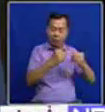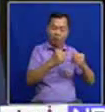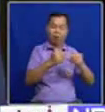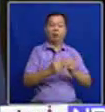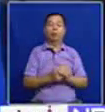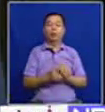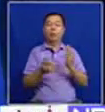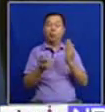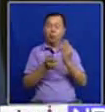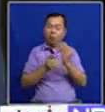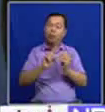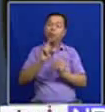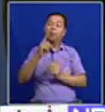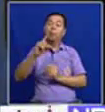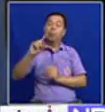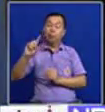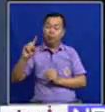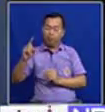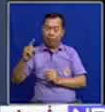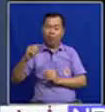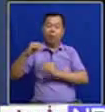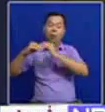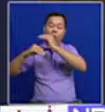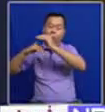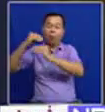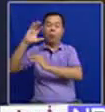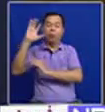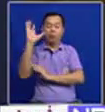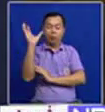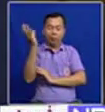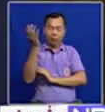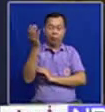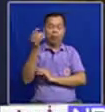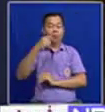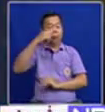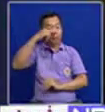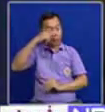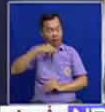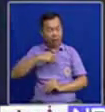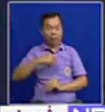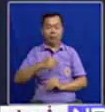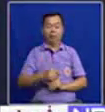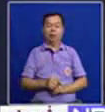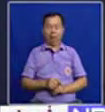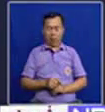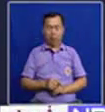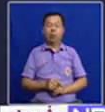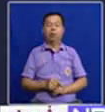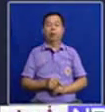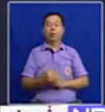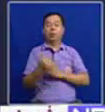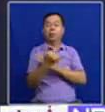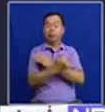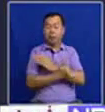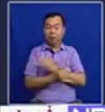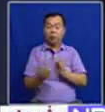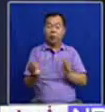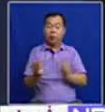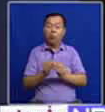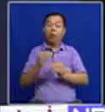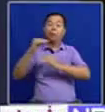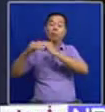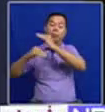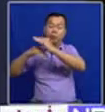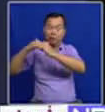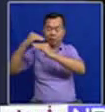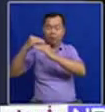โลยีใหม่ให้ทุกภาคส่วนก้าวทันโลกโดยประเทศไทยเป็นประเทศหนึ่งที่มีส่วนร่วมในการพัฒนาด้านนี้เพื่อให้ประชากรโลกก้าว